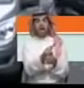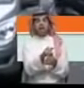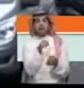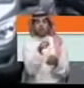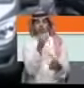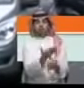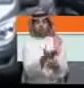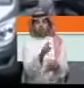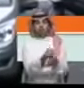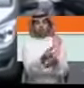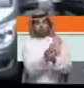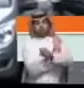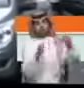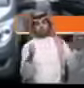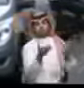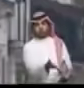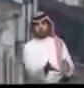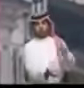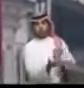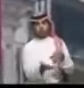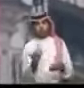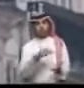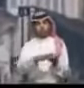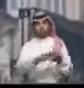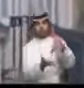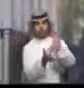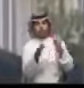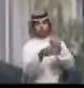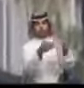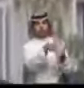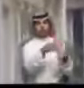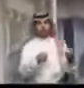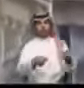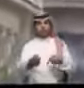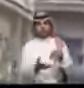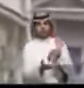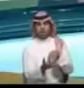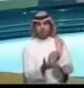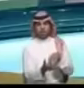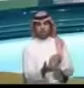تسبب في الحادث الذي وقع في منطقة سكنية وتجارية.